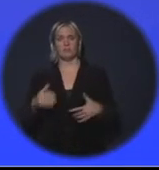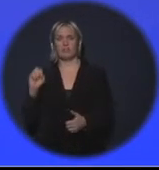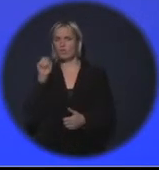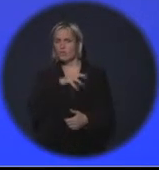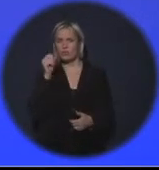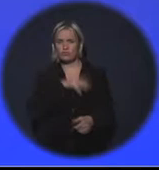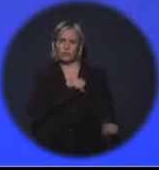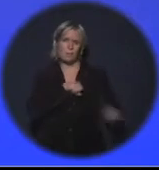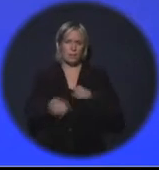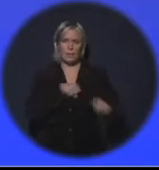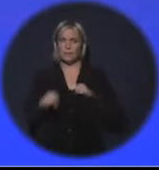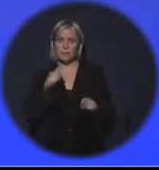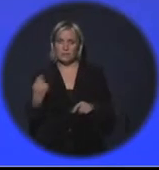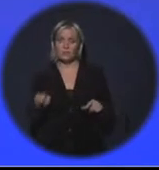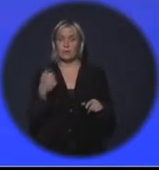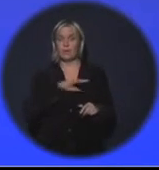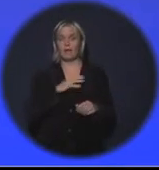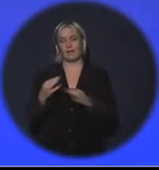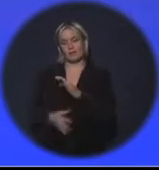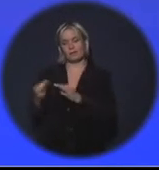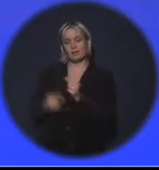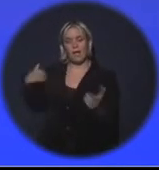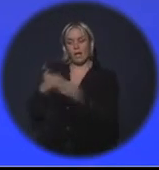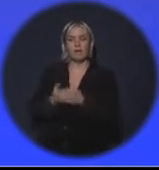agir. Ce n'est pas parce que les résultats attendus de la